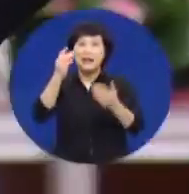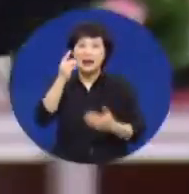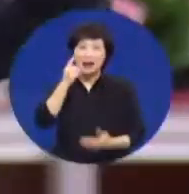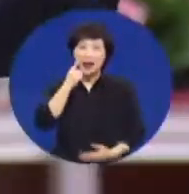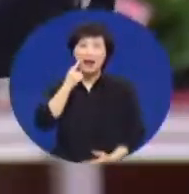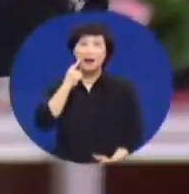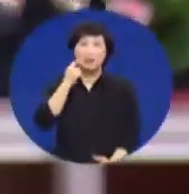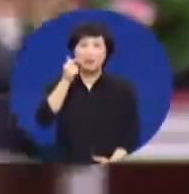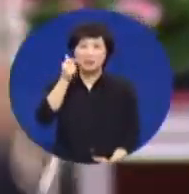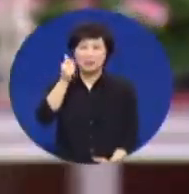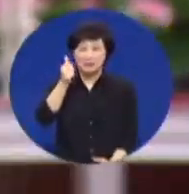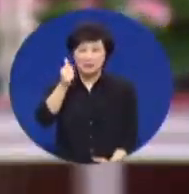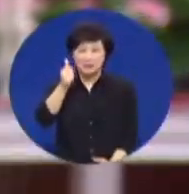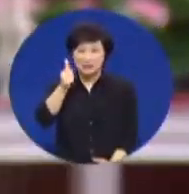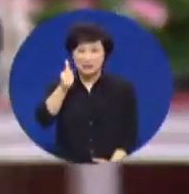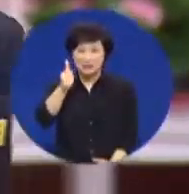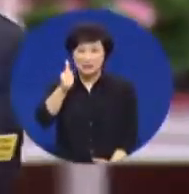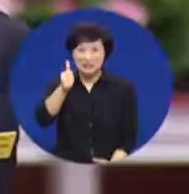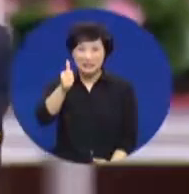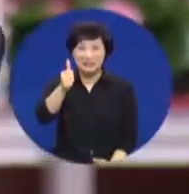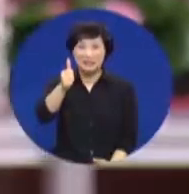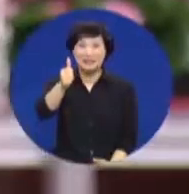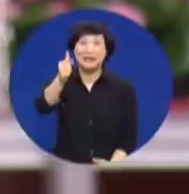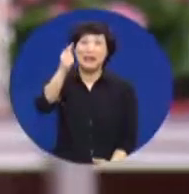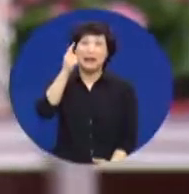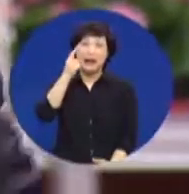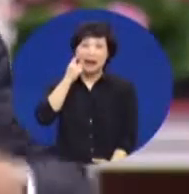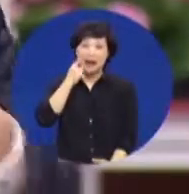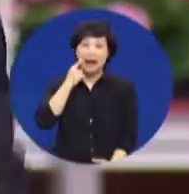하나님이 아버지